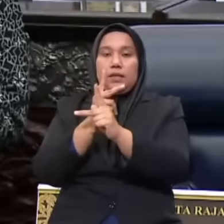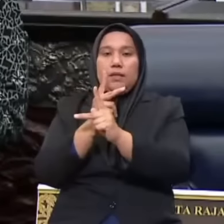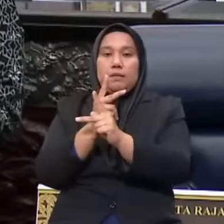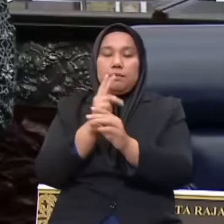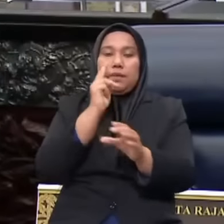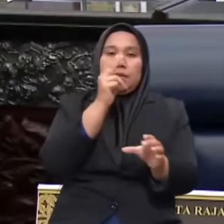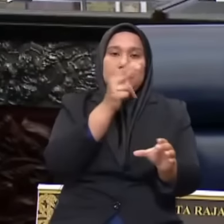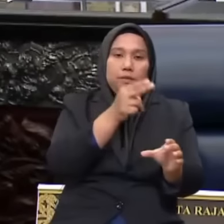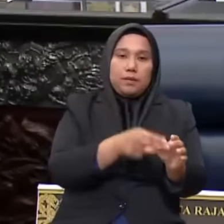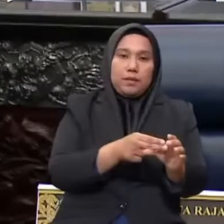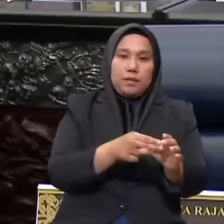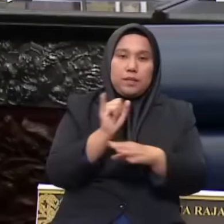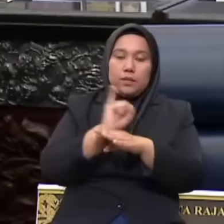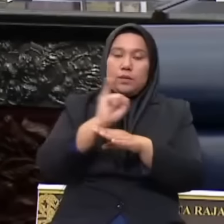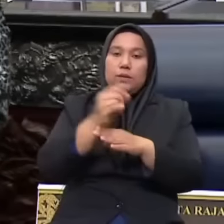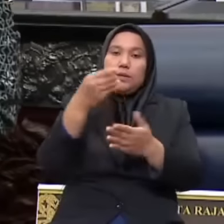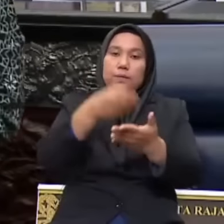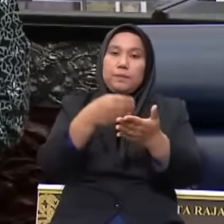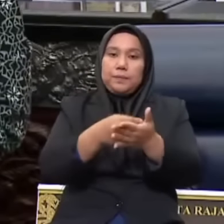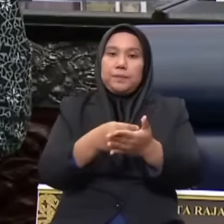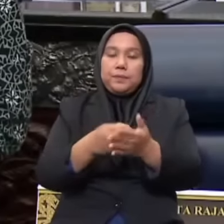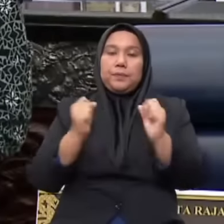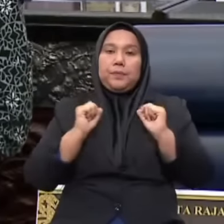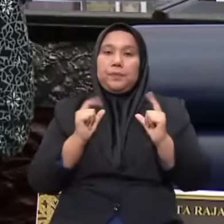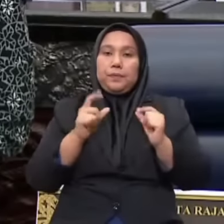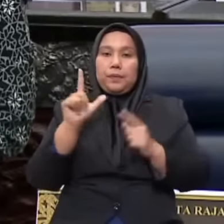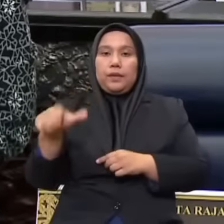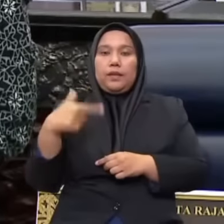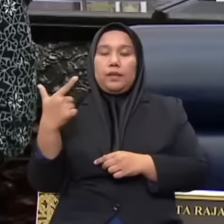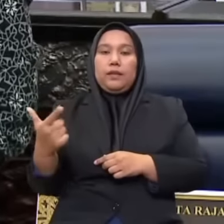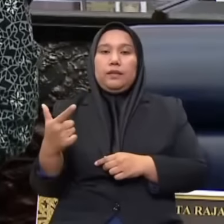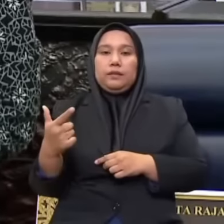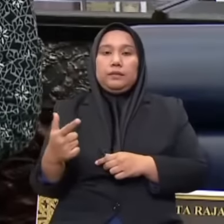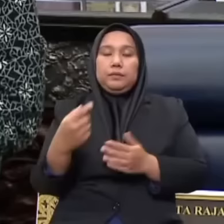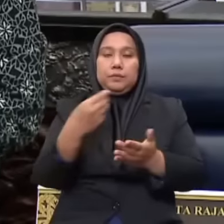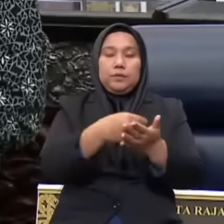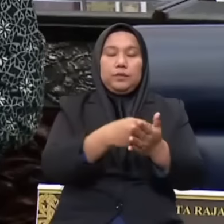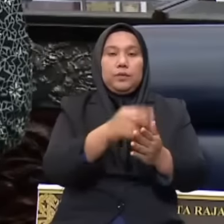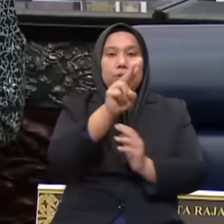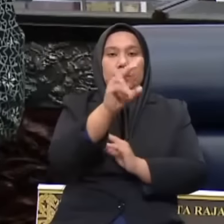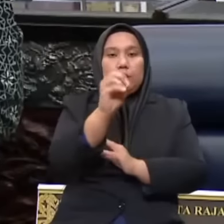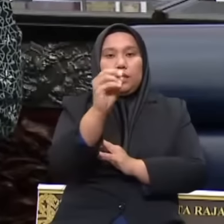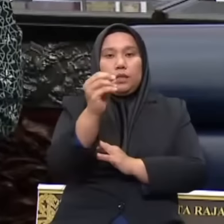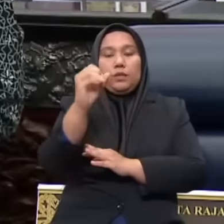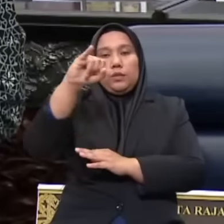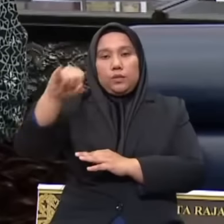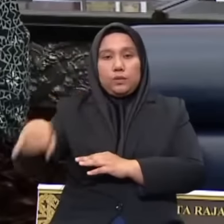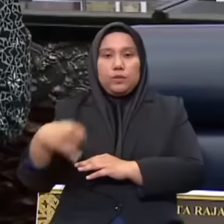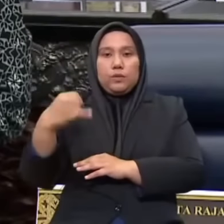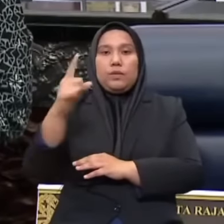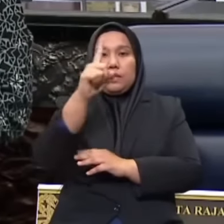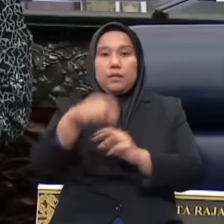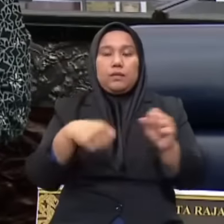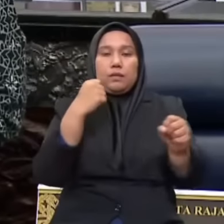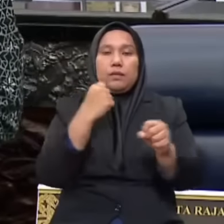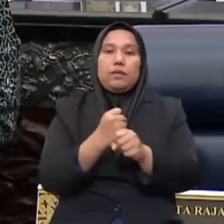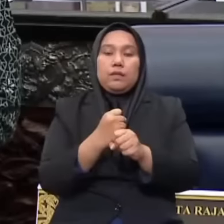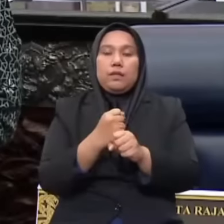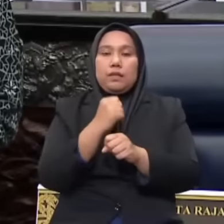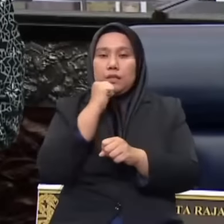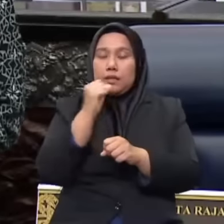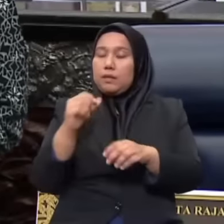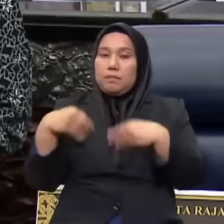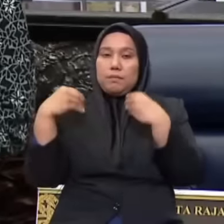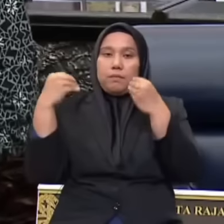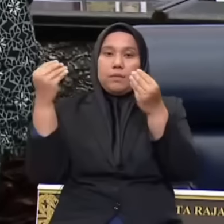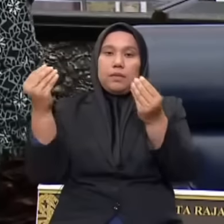kewangan swasta yang lain. Sebab itu, dengan peruntukan 200 juta setahun sahaja, dengan kita tidak memberikan geran